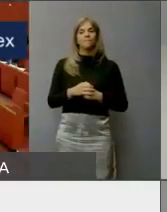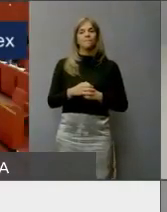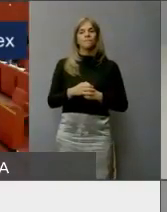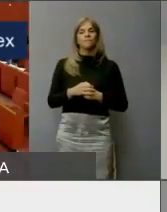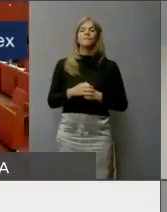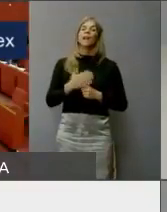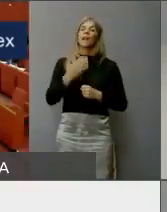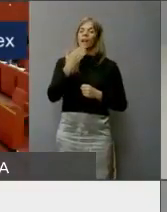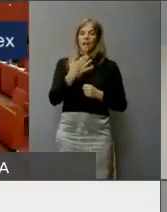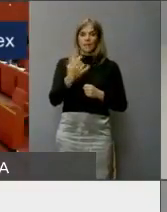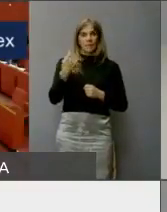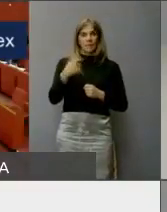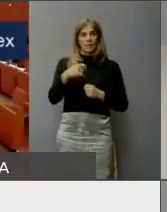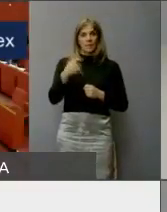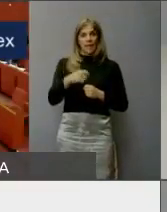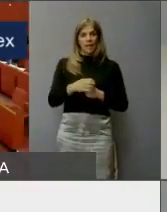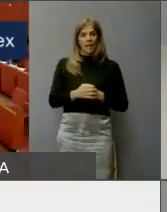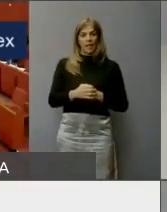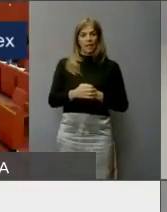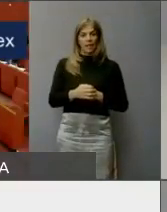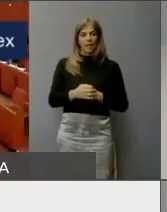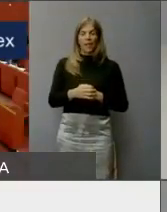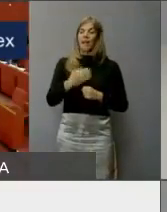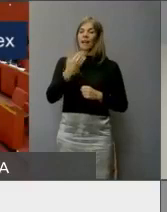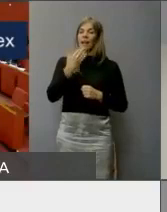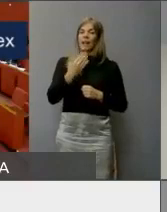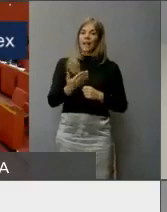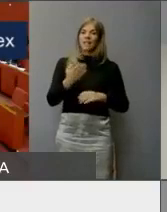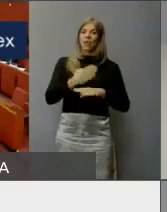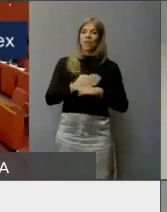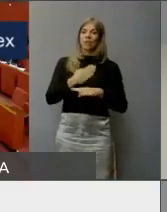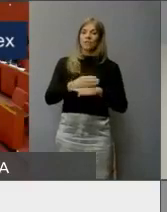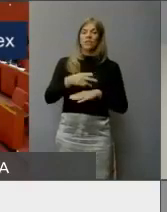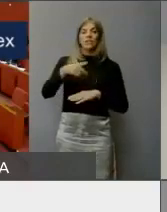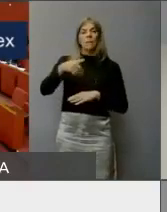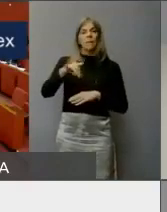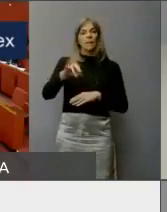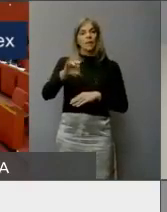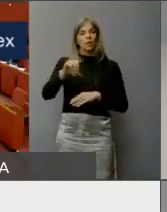grazie presidente grazie consigliere pirondini